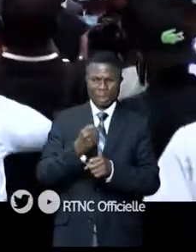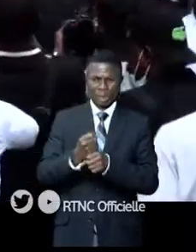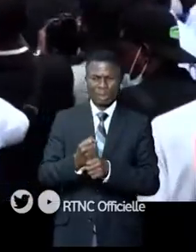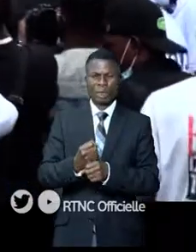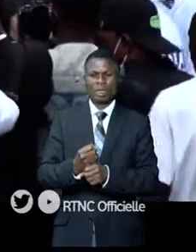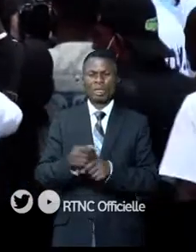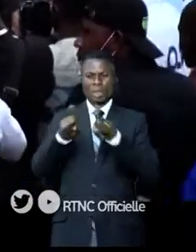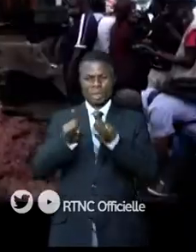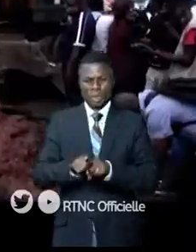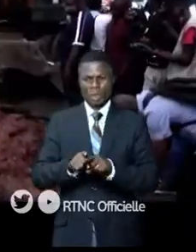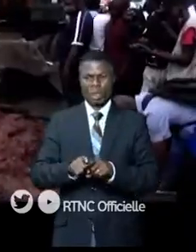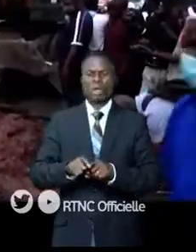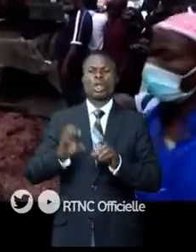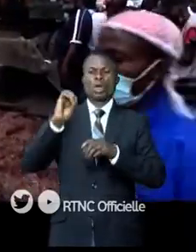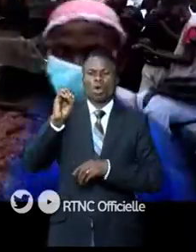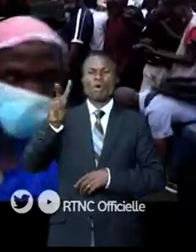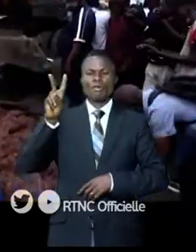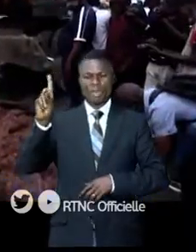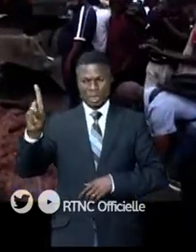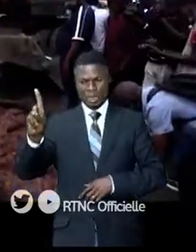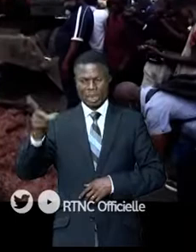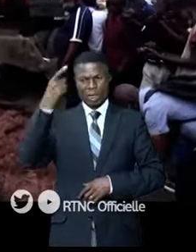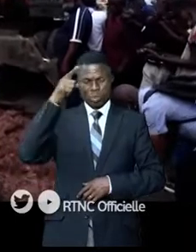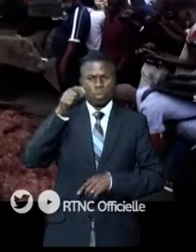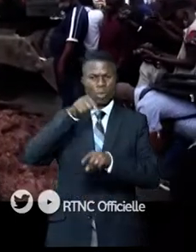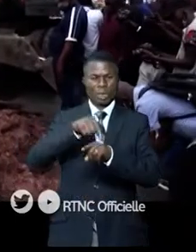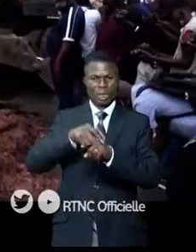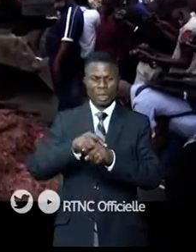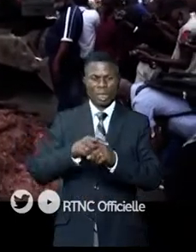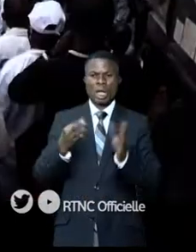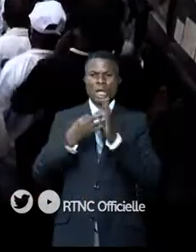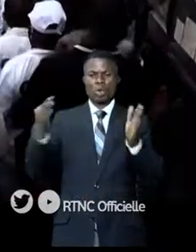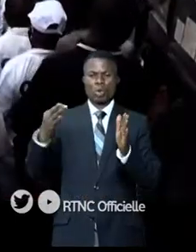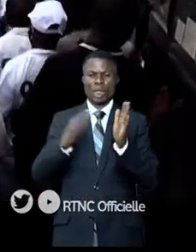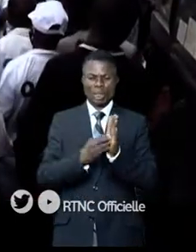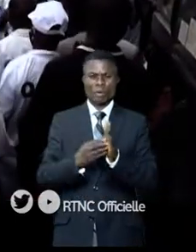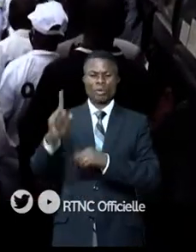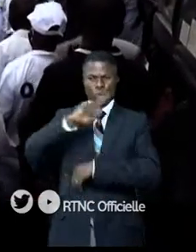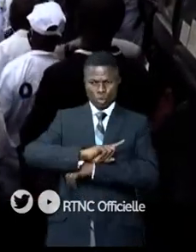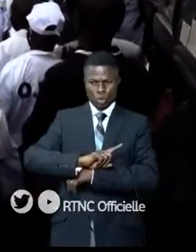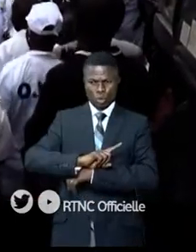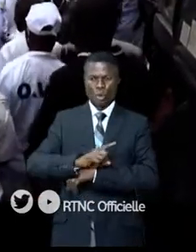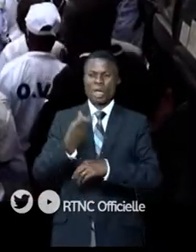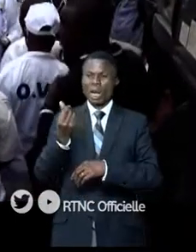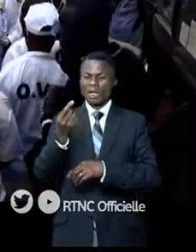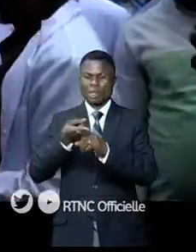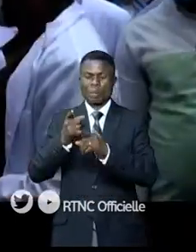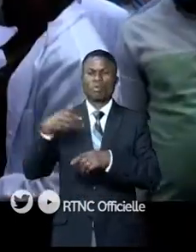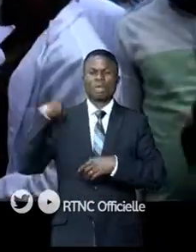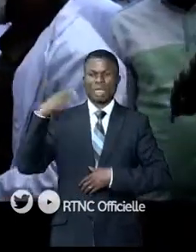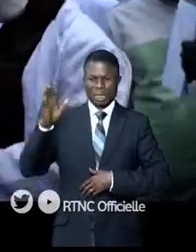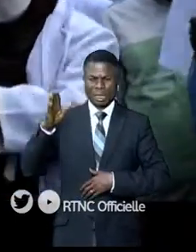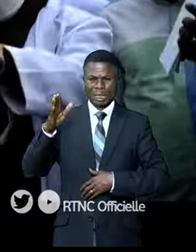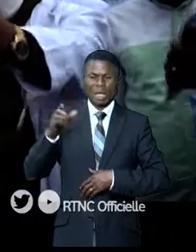régie exécutés par cette entreprise publique pour une durée de 90 jours sur financement du trésor public à